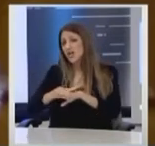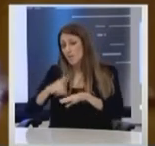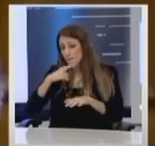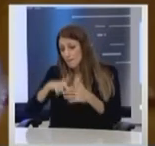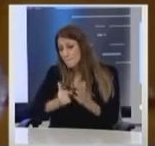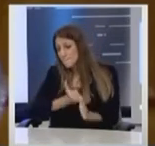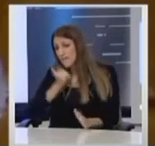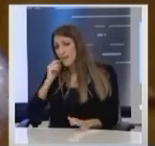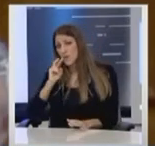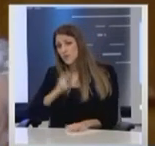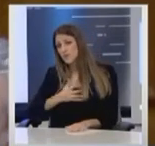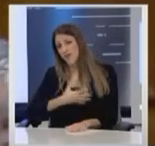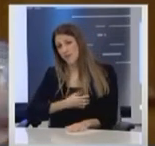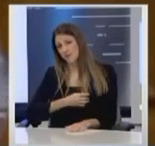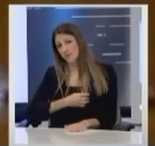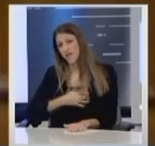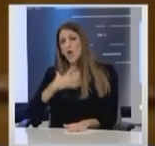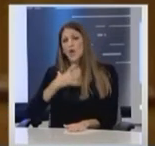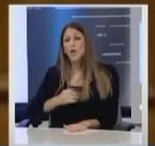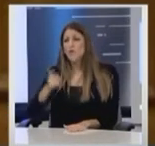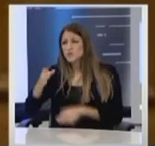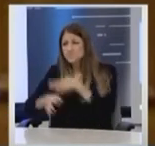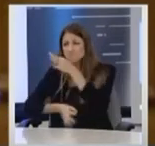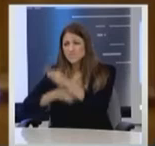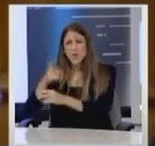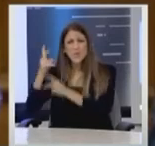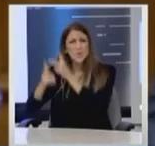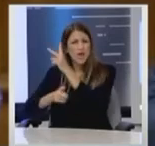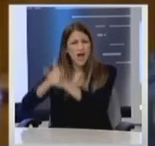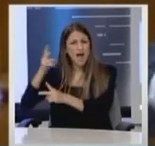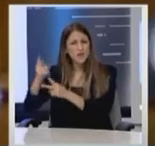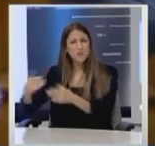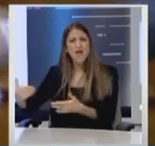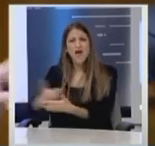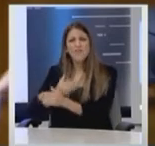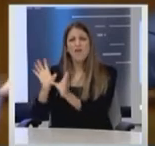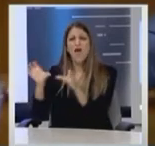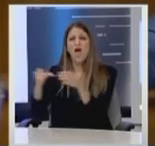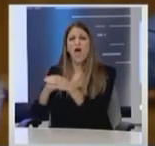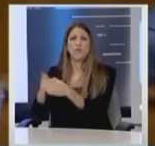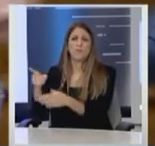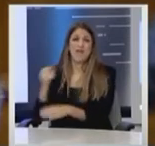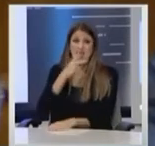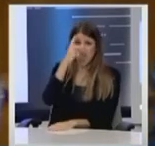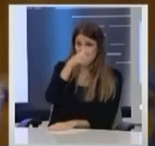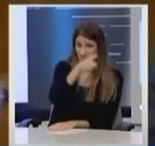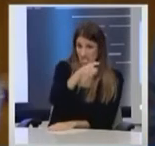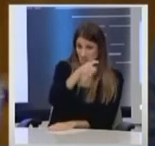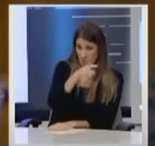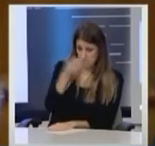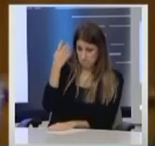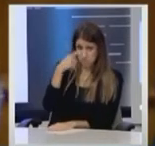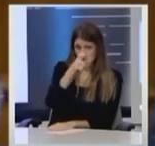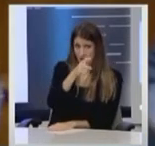απέναντι σε συμπολίτες μας, οι οποίοι διεκδικούν το δικαίωμα που και ο ίδιος δήθεν ως